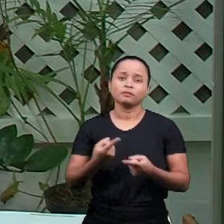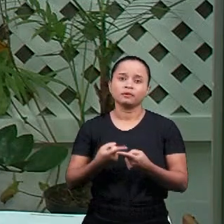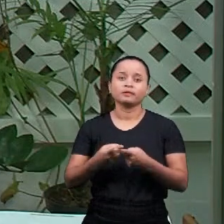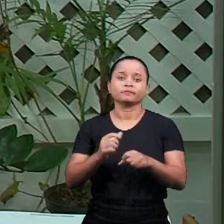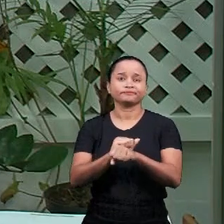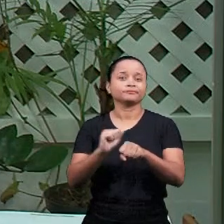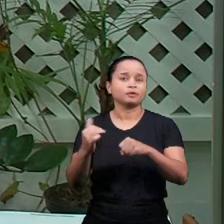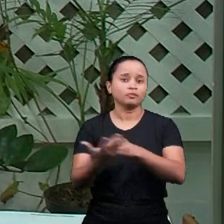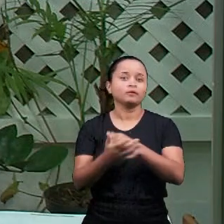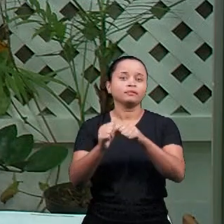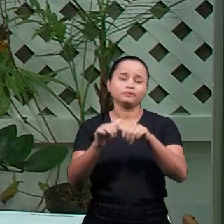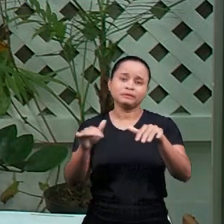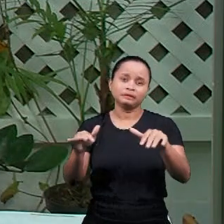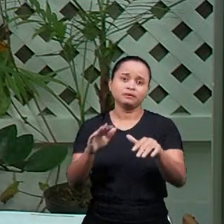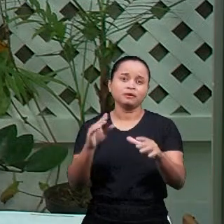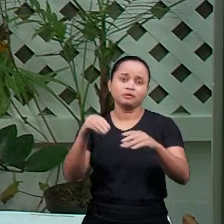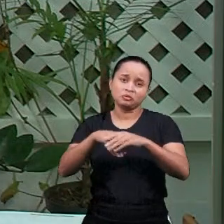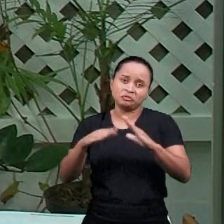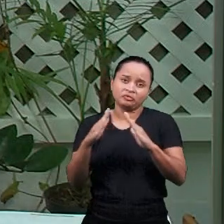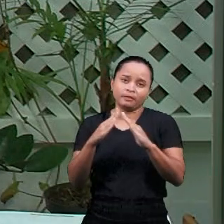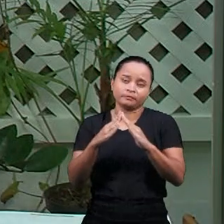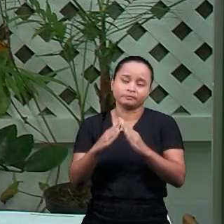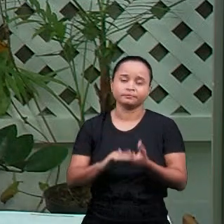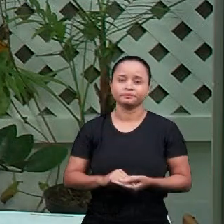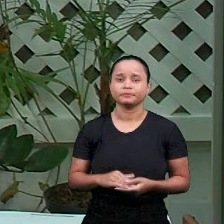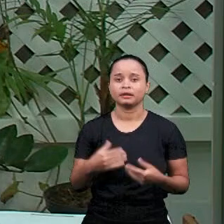l'invitation. Donc,